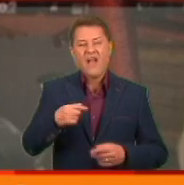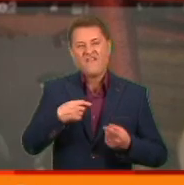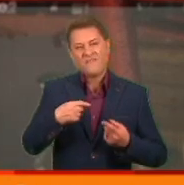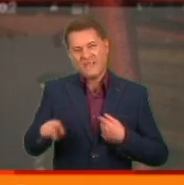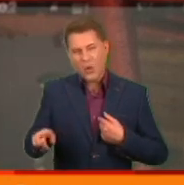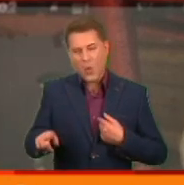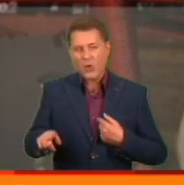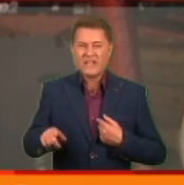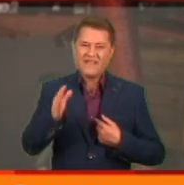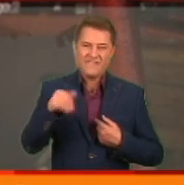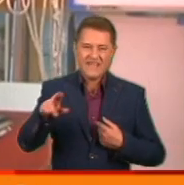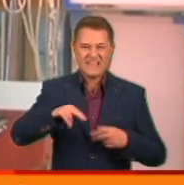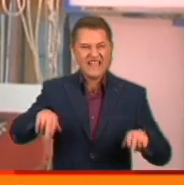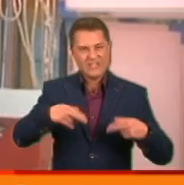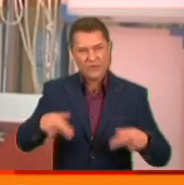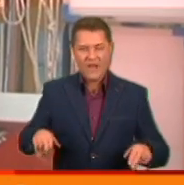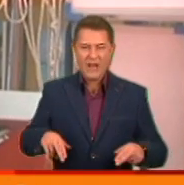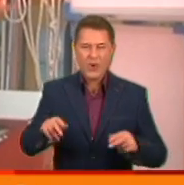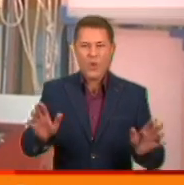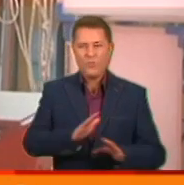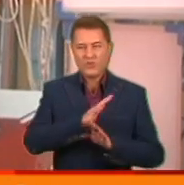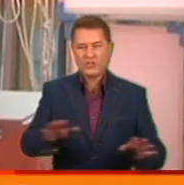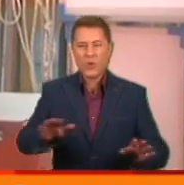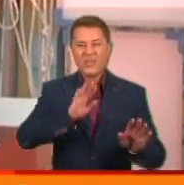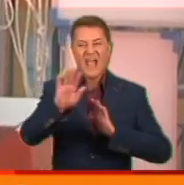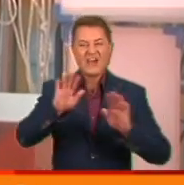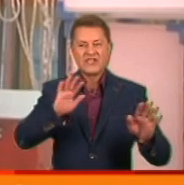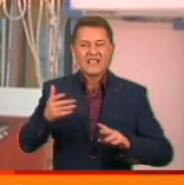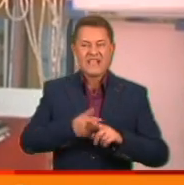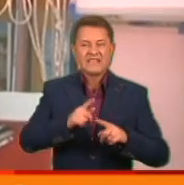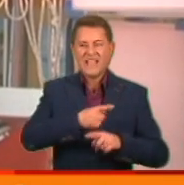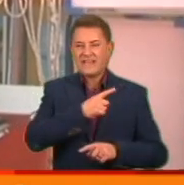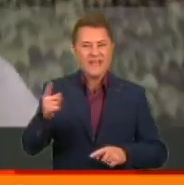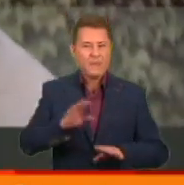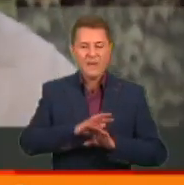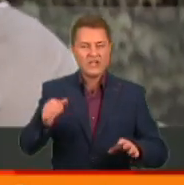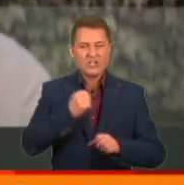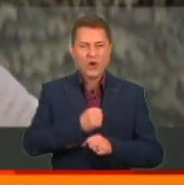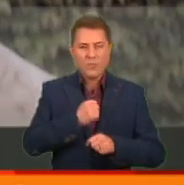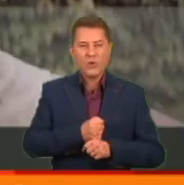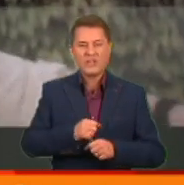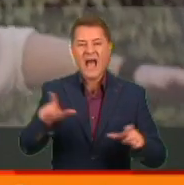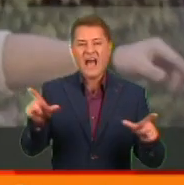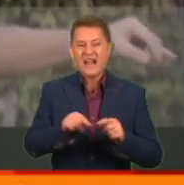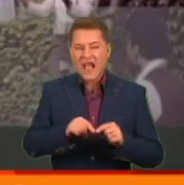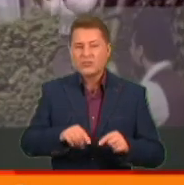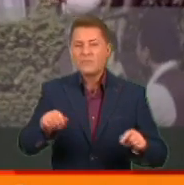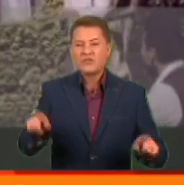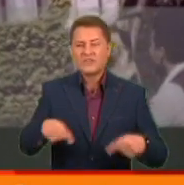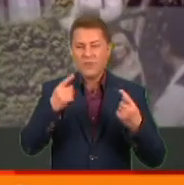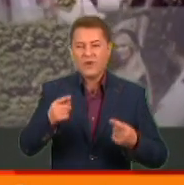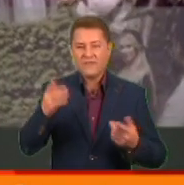відходить від, скажімо, танцювальної музики. Для режисерки Олени Мінярської це вже не перша робота із Вінником. Разом вони створювали виднеспів для одного